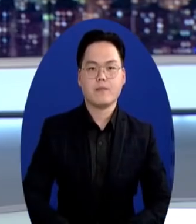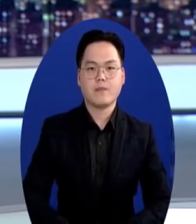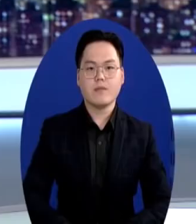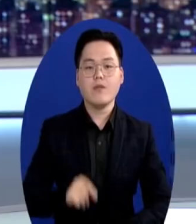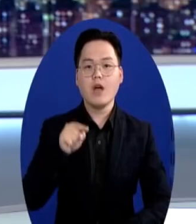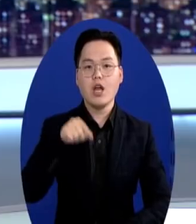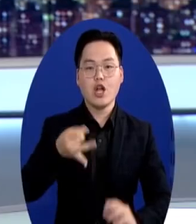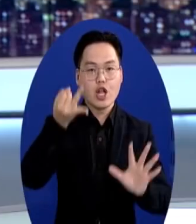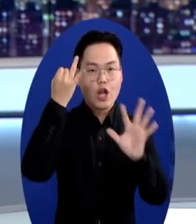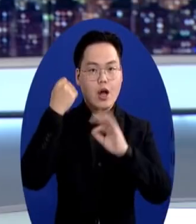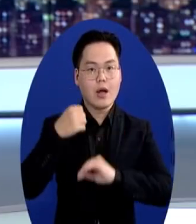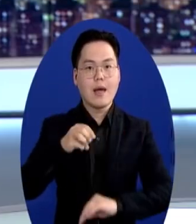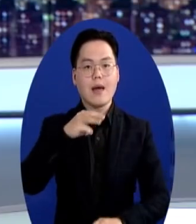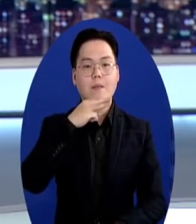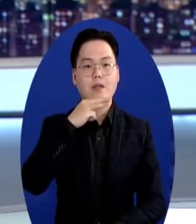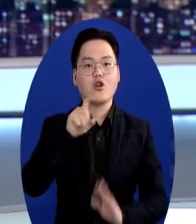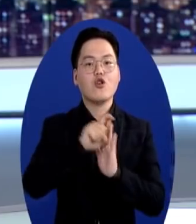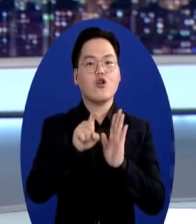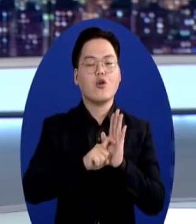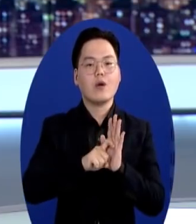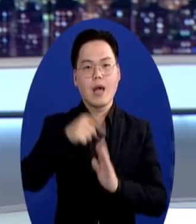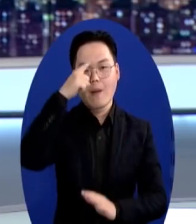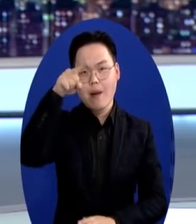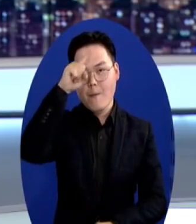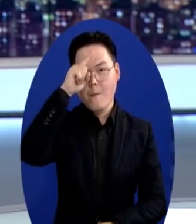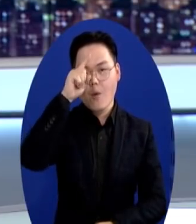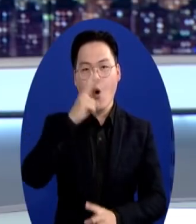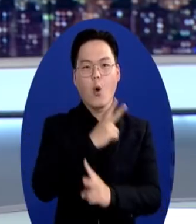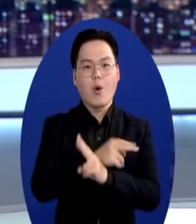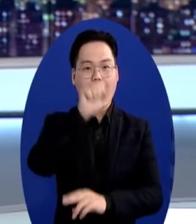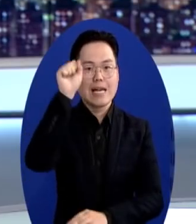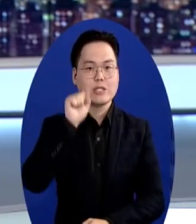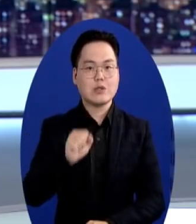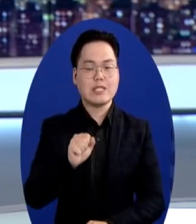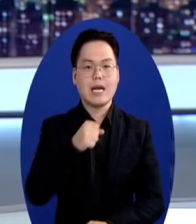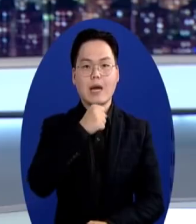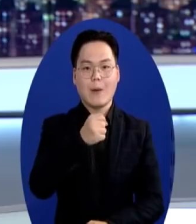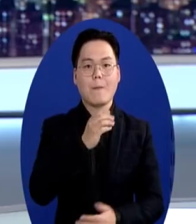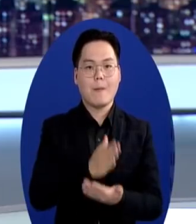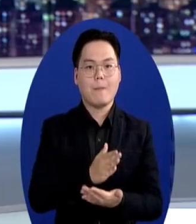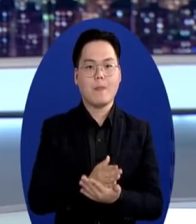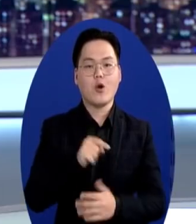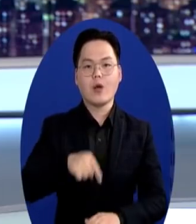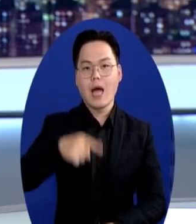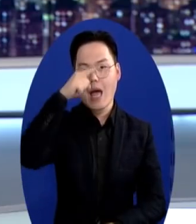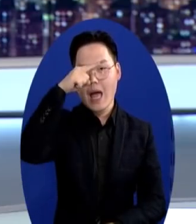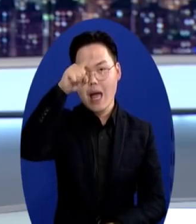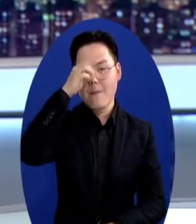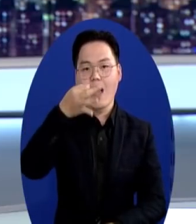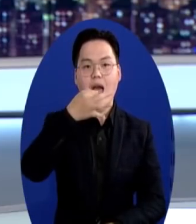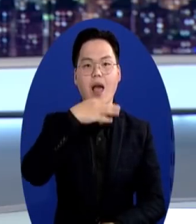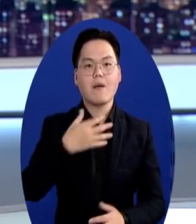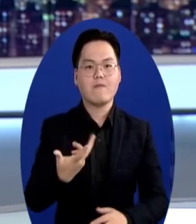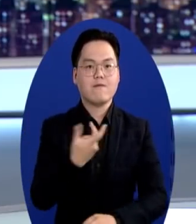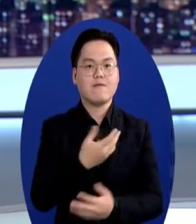Энэ 7 хоногт цагийн хөрөнгө мэдээллийн хөтөлбөр эрүүл мэндийн багц хуулийн асуудлаар цовруу сурвалжлага бэлтгэж байна. Өнөөдөр эмнэлгийн хэрэгслийн тухай хуульд